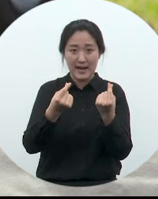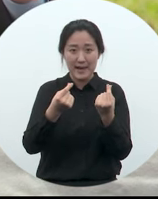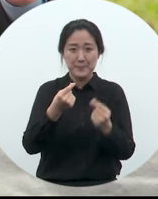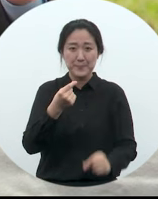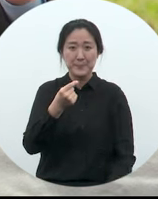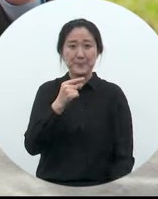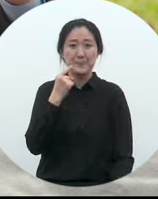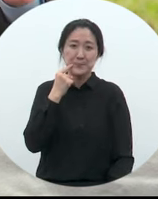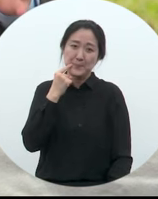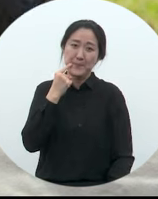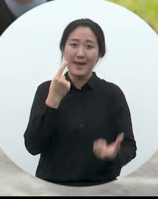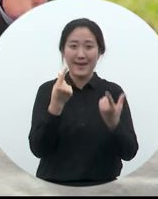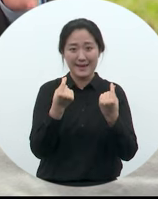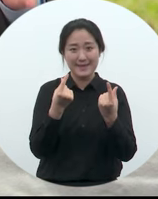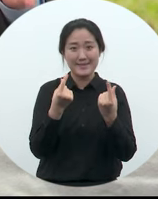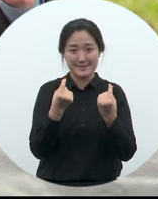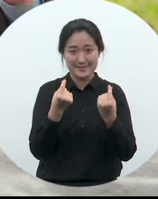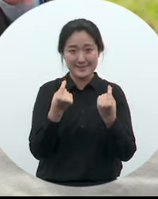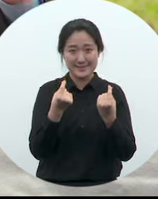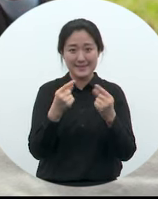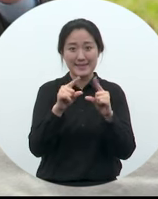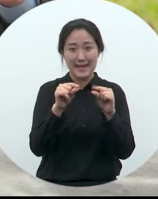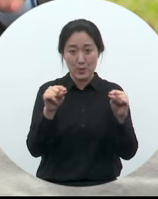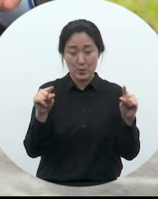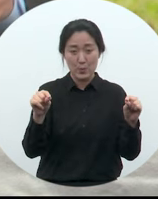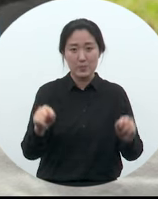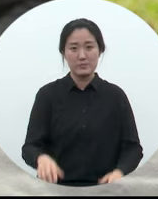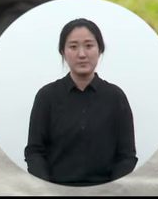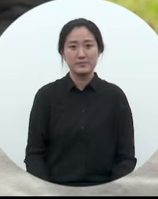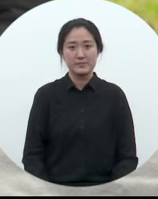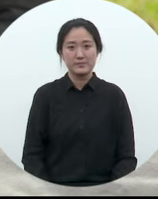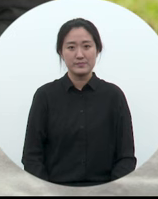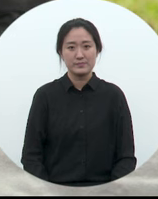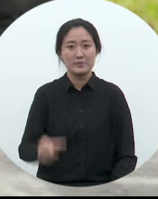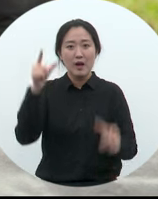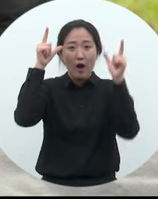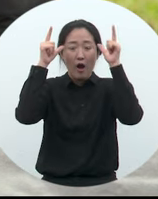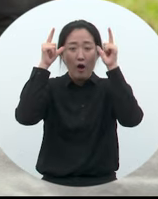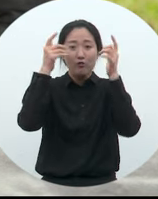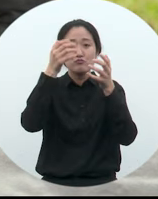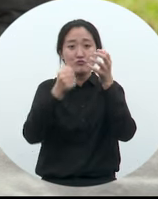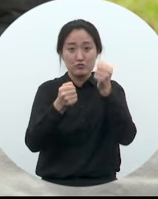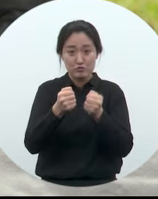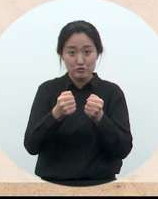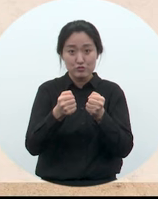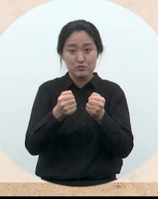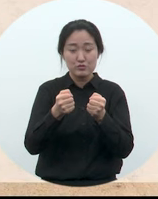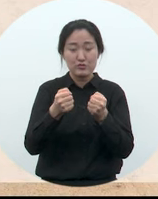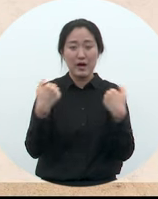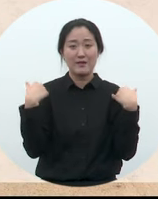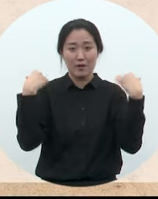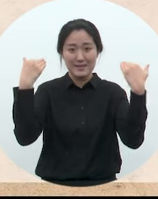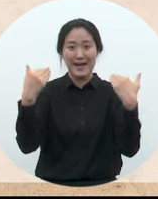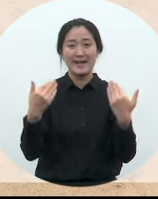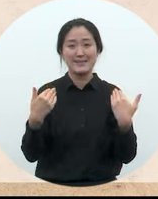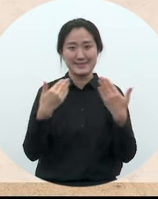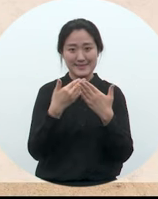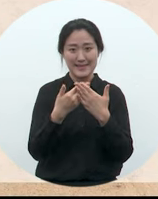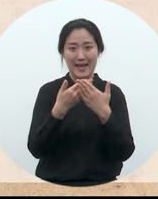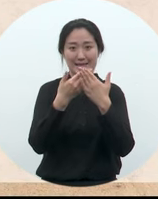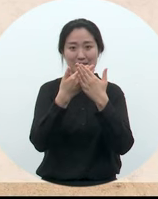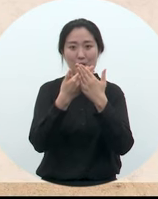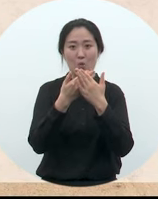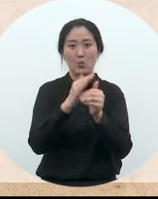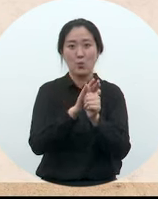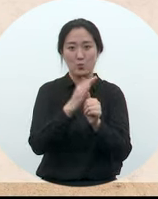이 글루탐산 같은 경우에는 감칠맛이 나는 재료입니다. 우유가 성장 발육과 두뇌 발육에 도움이